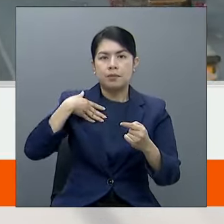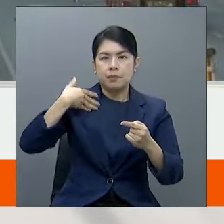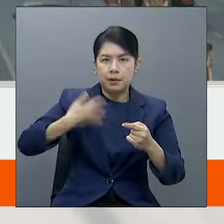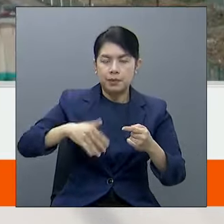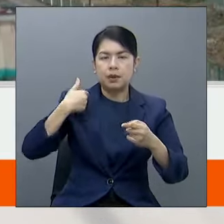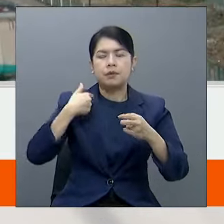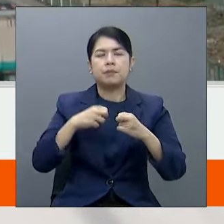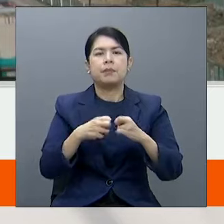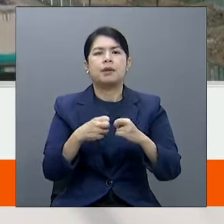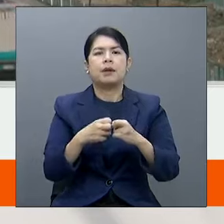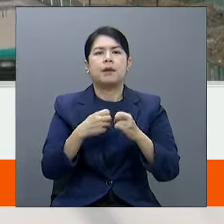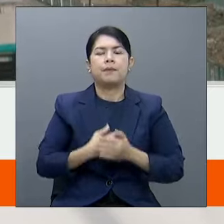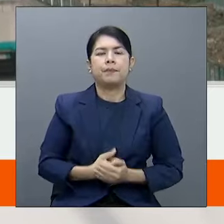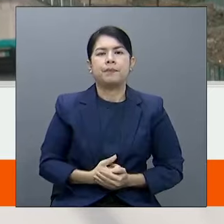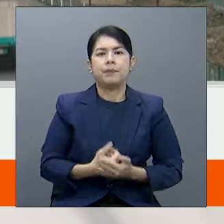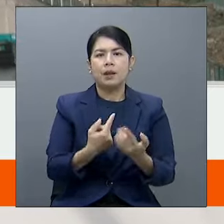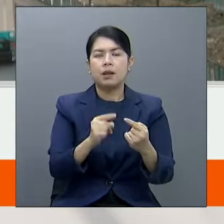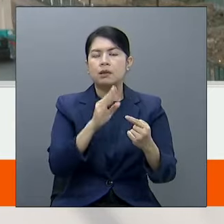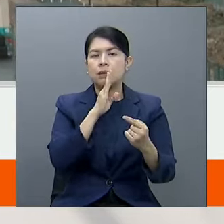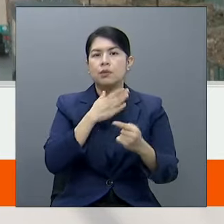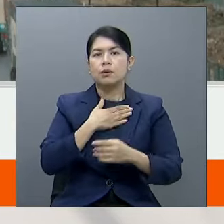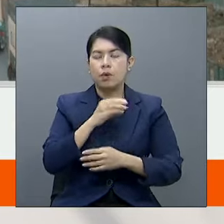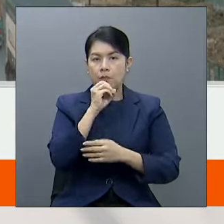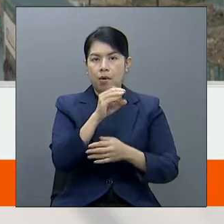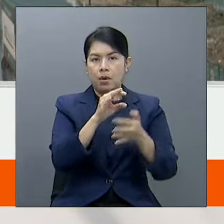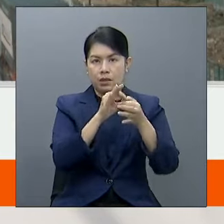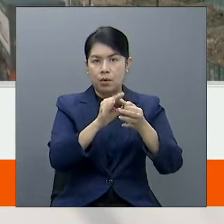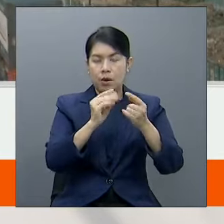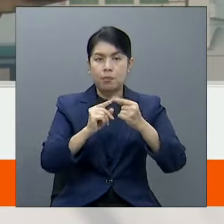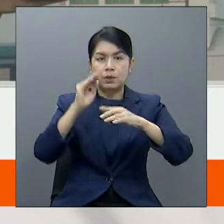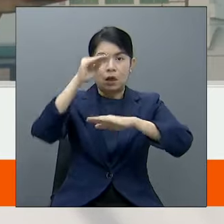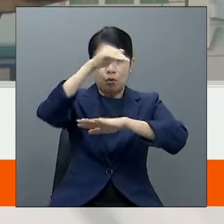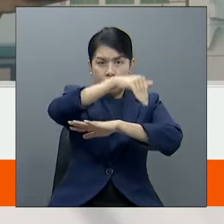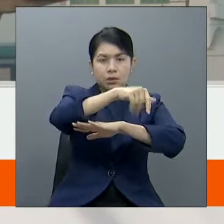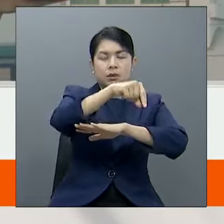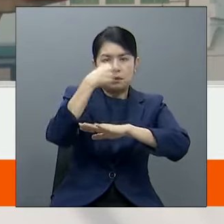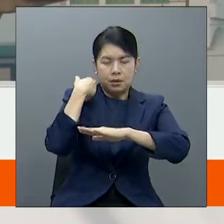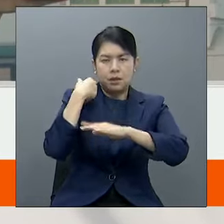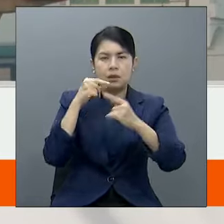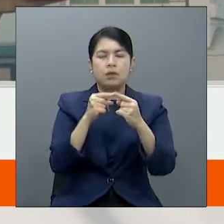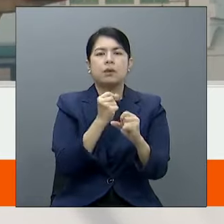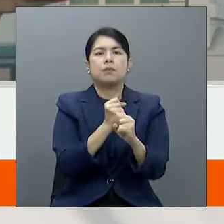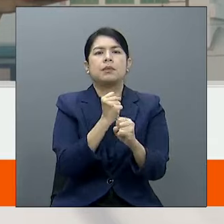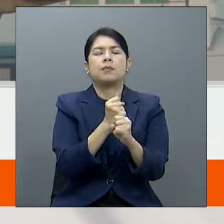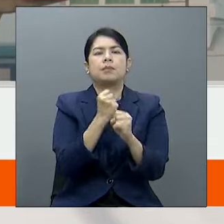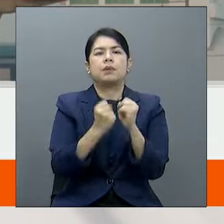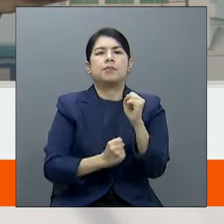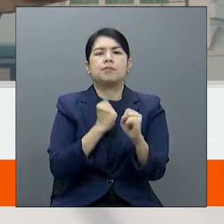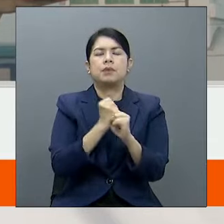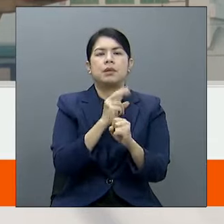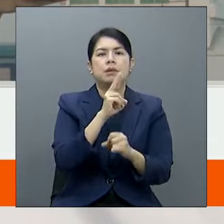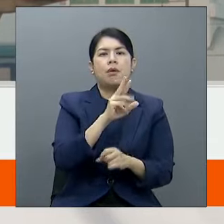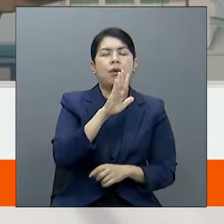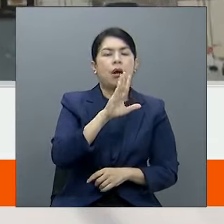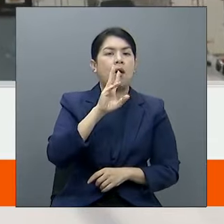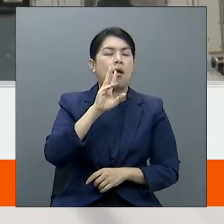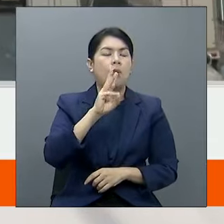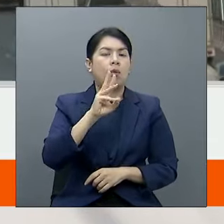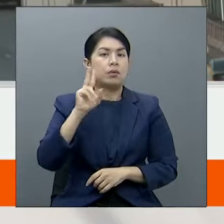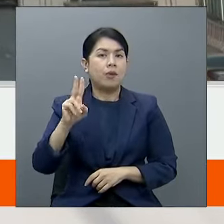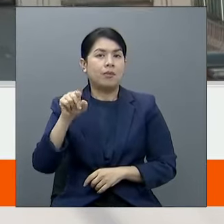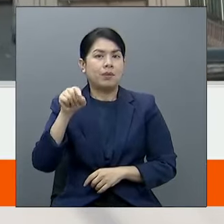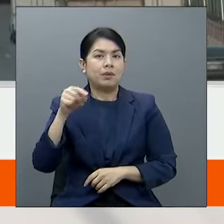อันนี้ถ้าเราพูดถึงทางยกระดับนะฮะซึ่งสร้างปี2562ใช่ไหมครับ ค่ะ จากตรงนี้